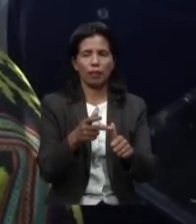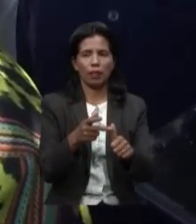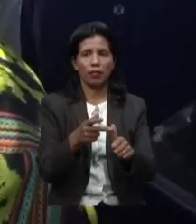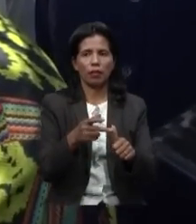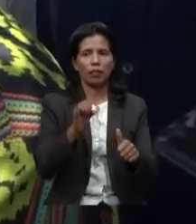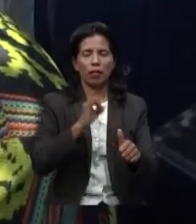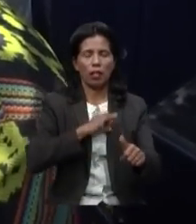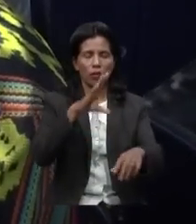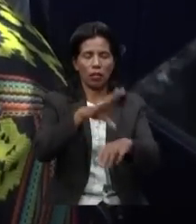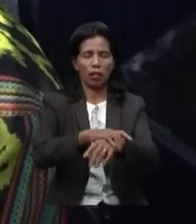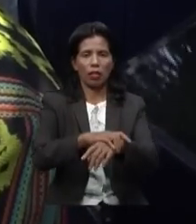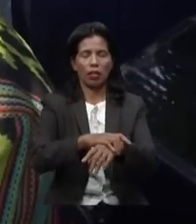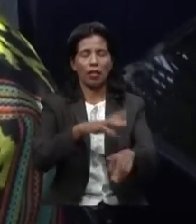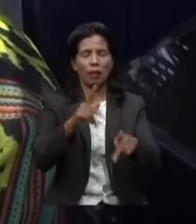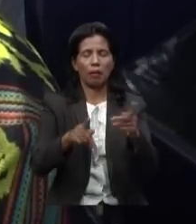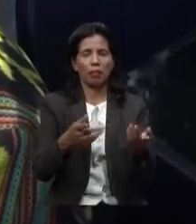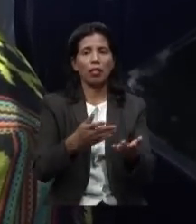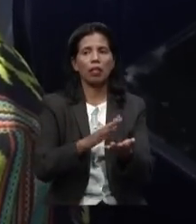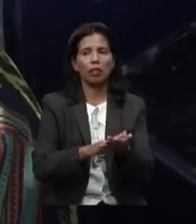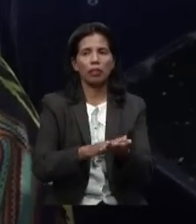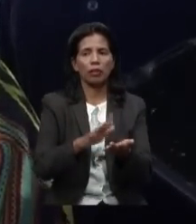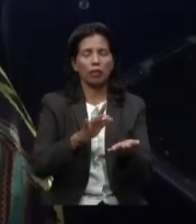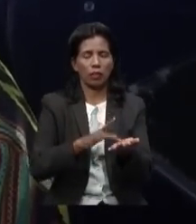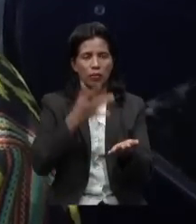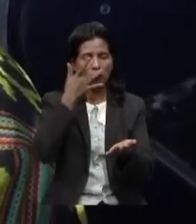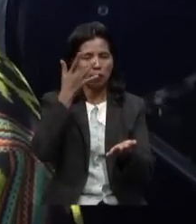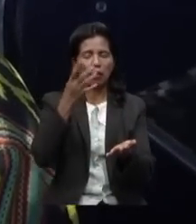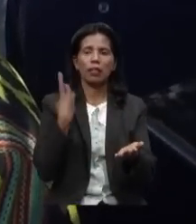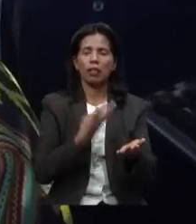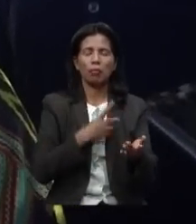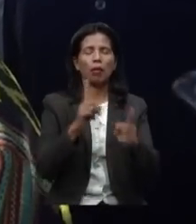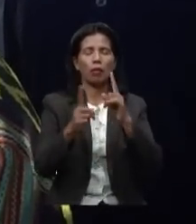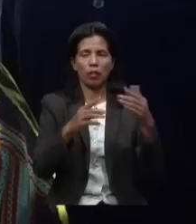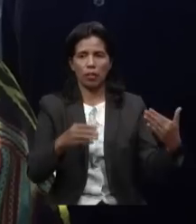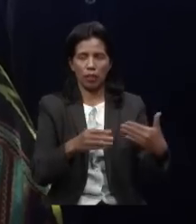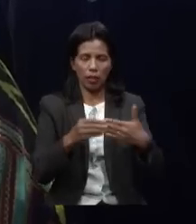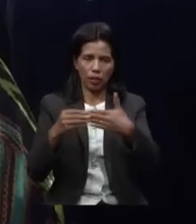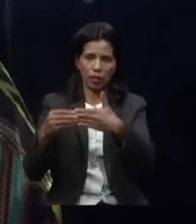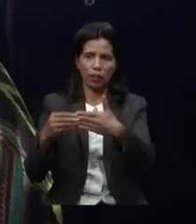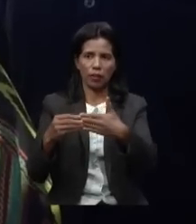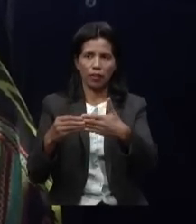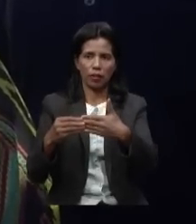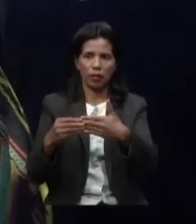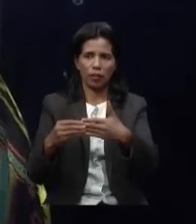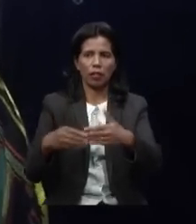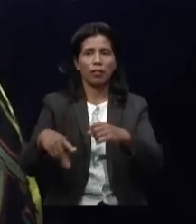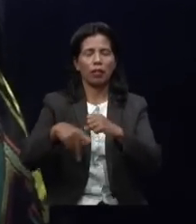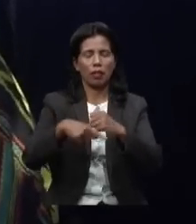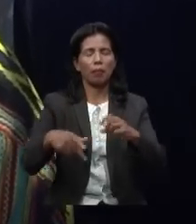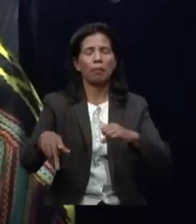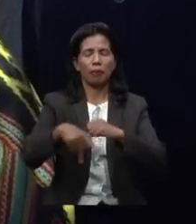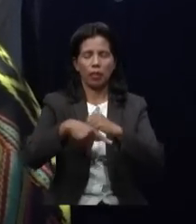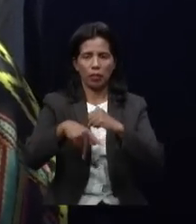droga ne be maka ita bele ko alia leader balu ne be maka khair partido histórico ni